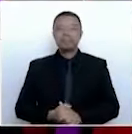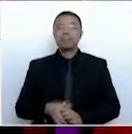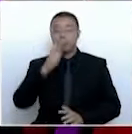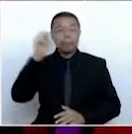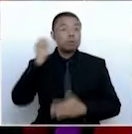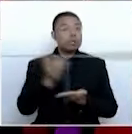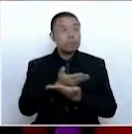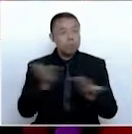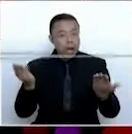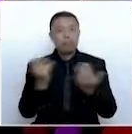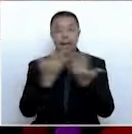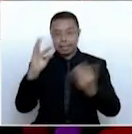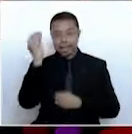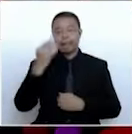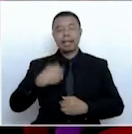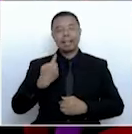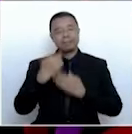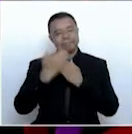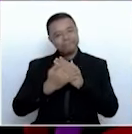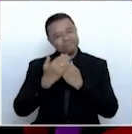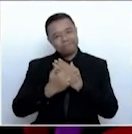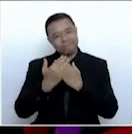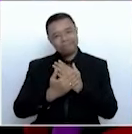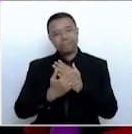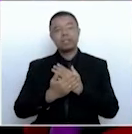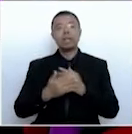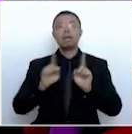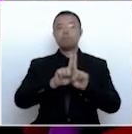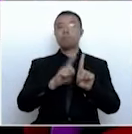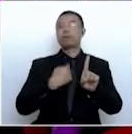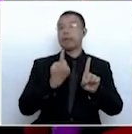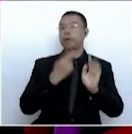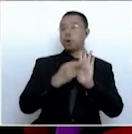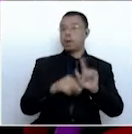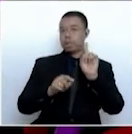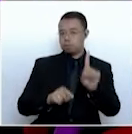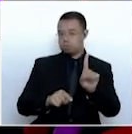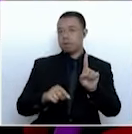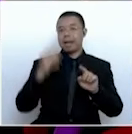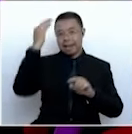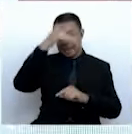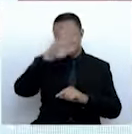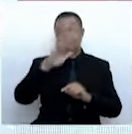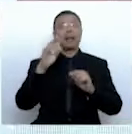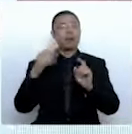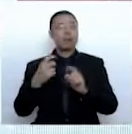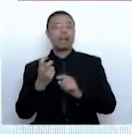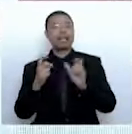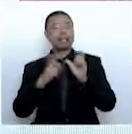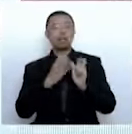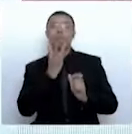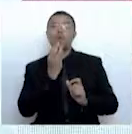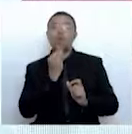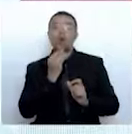Bapak Ibu semua, warga Jakarta yang kami cintai, pasangan kami pasangan nomor 1, Ridho, singkatan dari